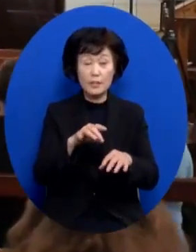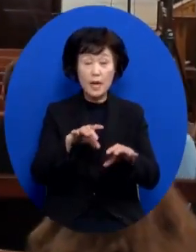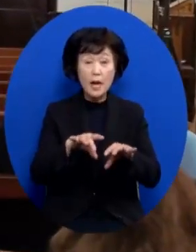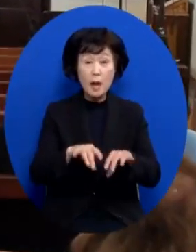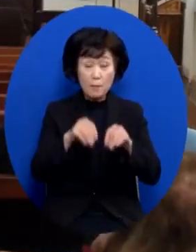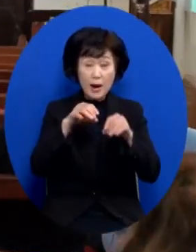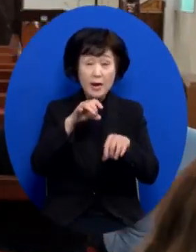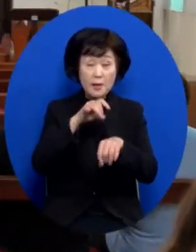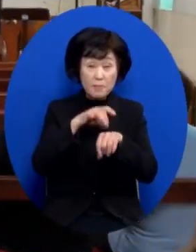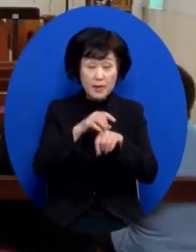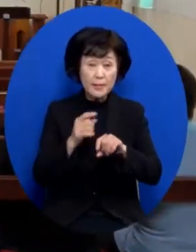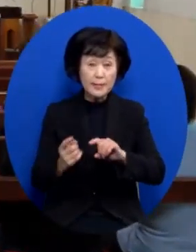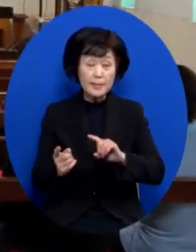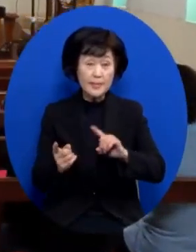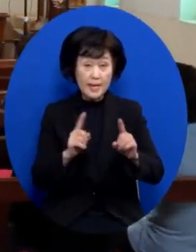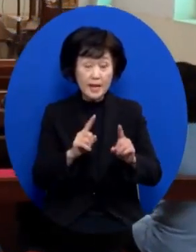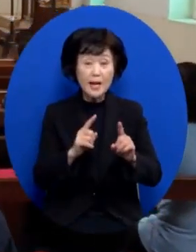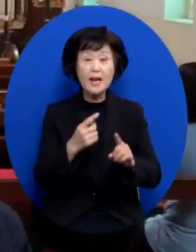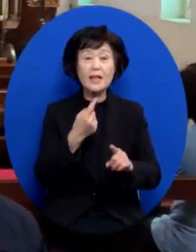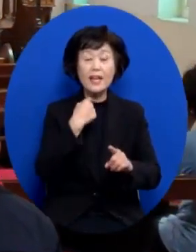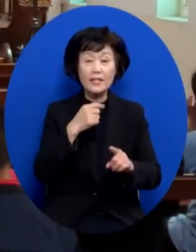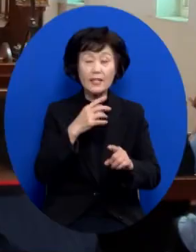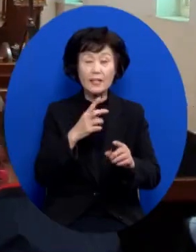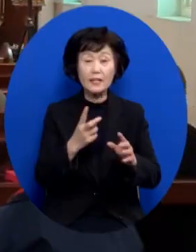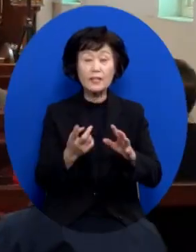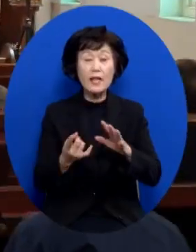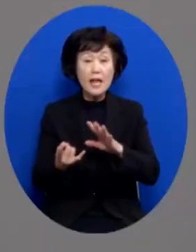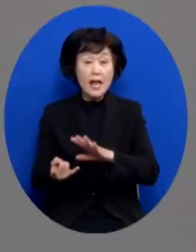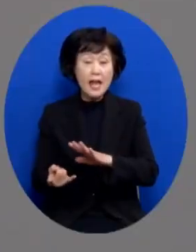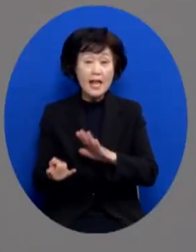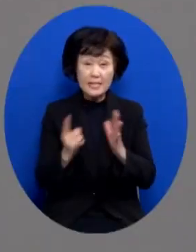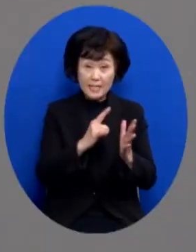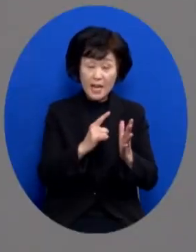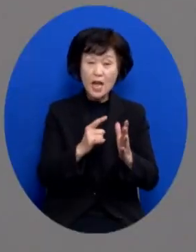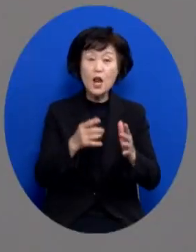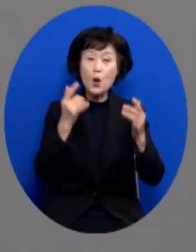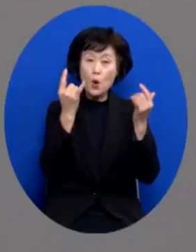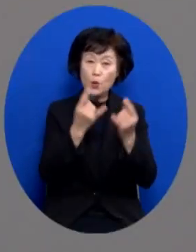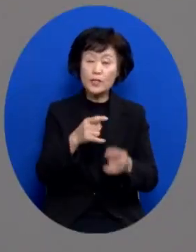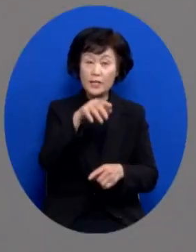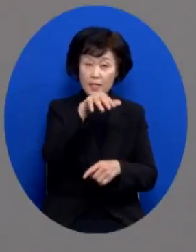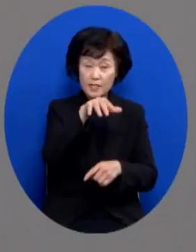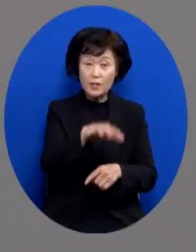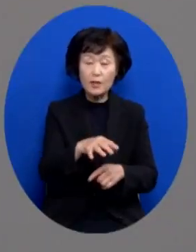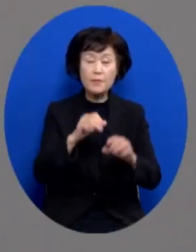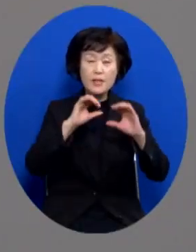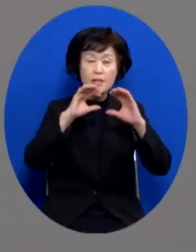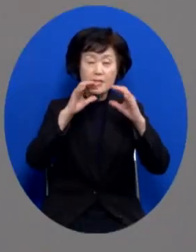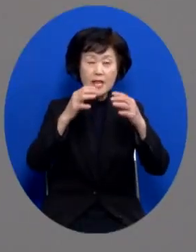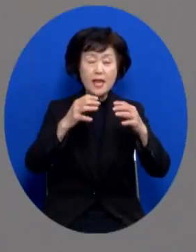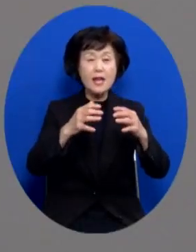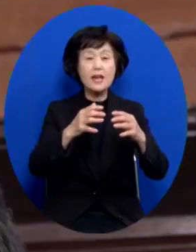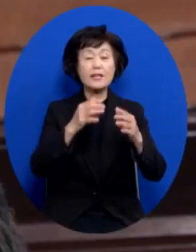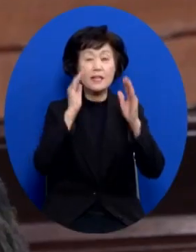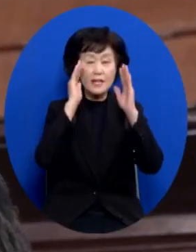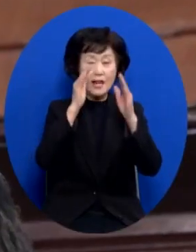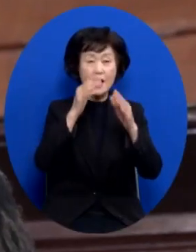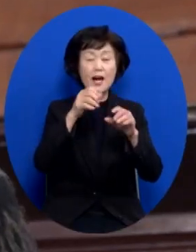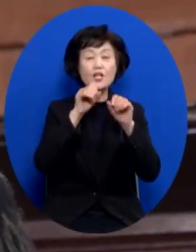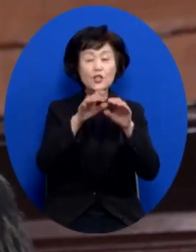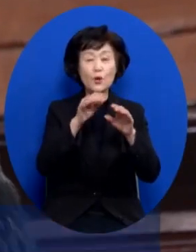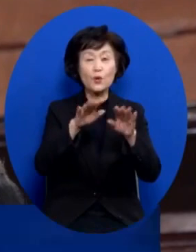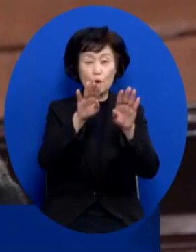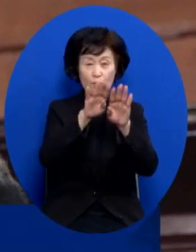에스겔 골짜기의 기적처럼 폐쇄 위기에 있었던 교회에서 세계 열방을 향한 선교의 문이 열리고 있습니다.